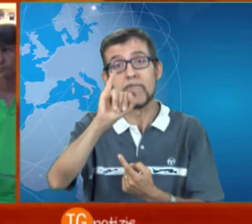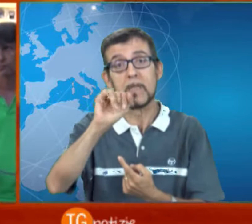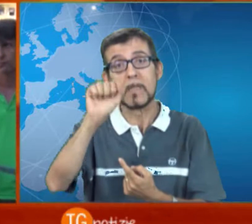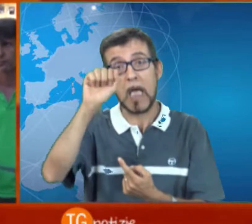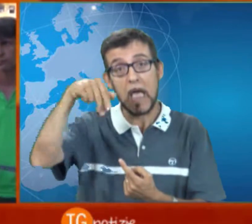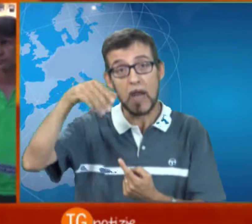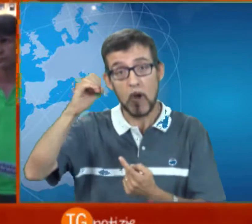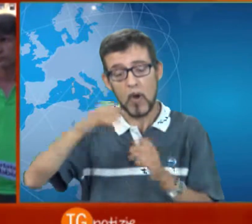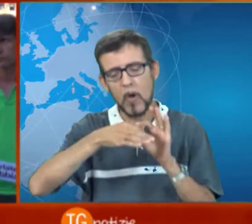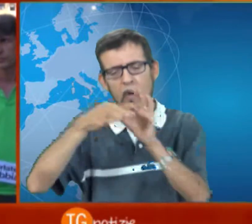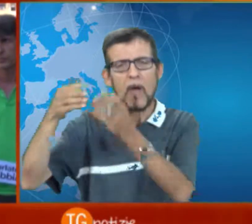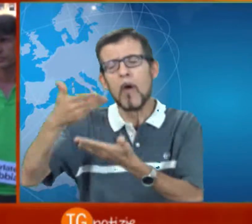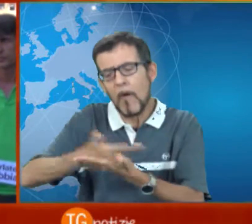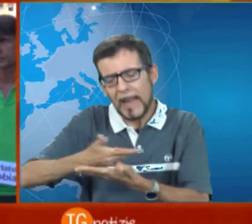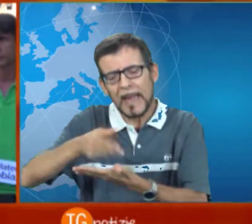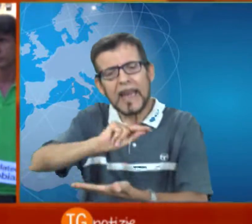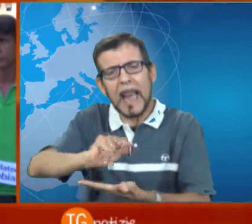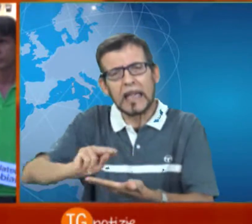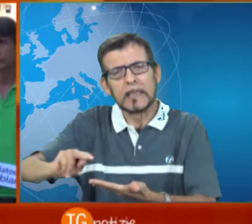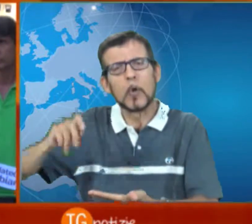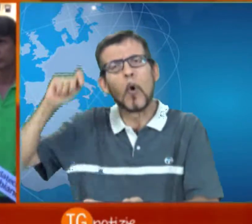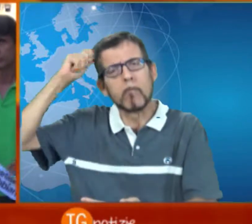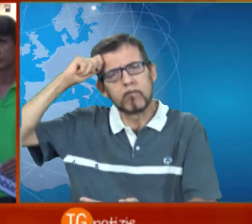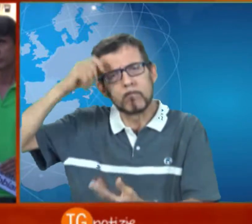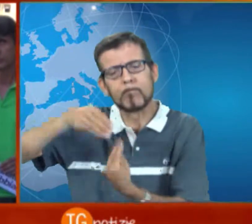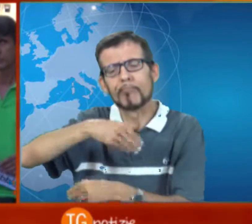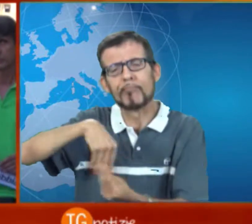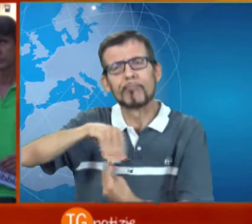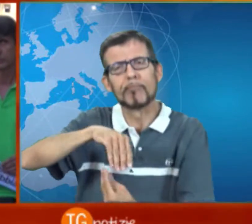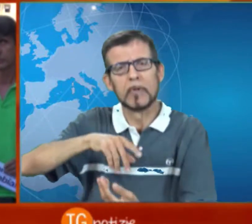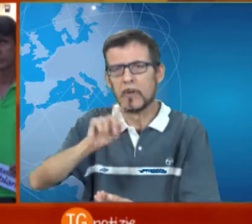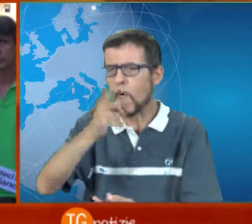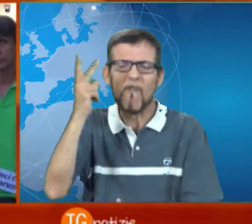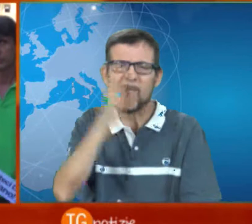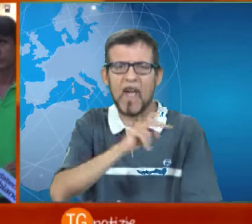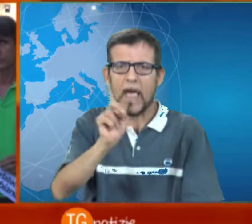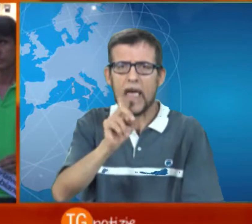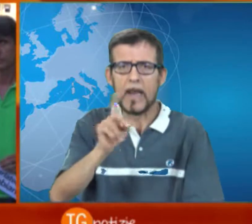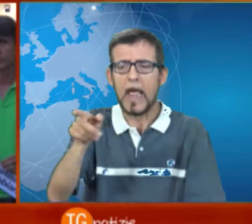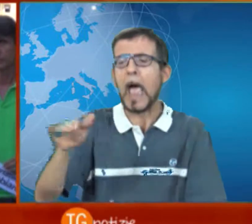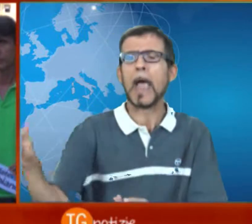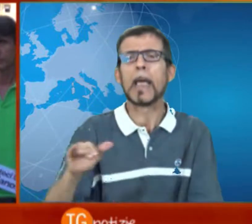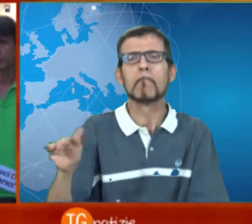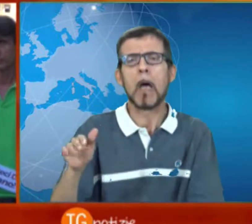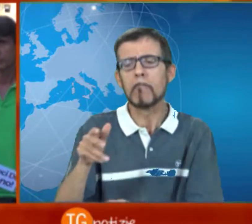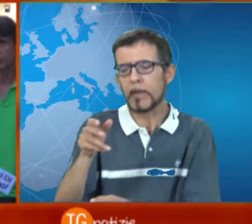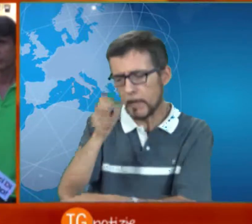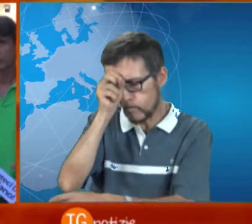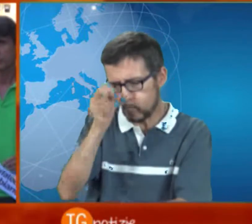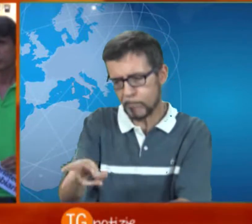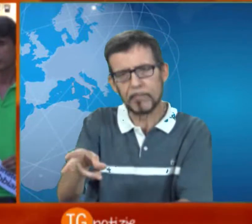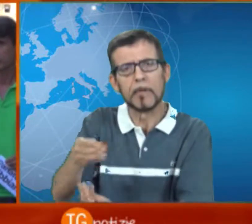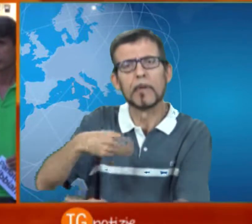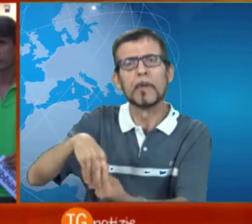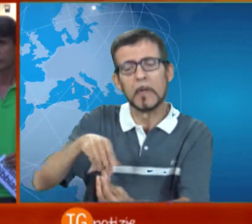istituzioni, con relazioni falsificate e, ancora più grave, manipolazione sui bambini per fargli rifiutare i genitori.